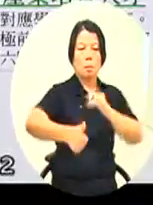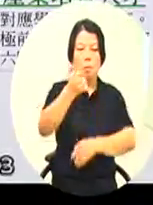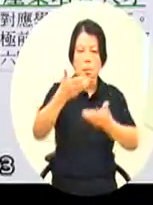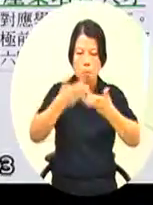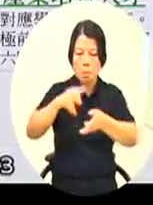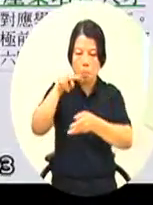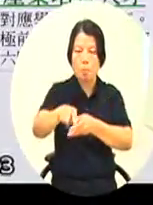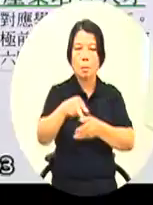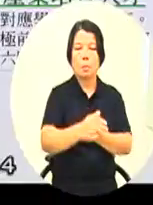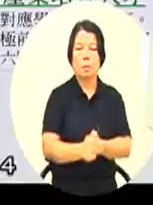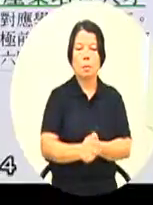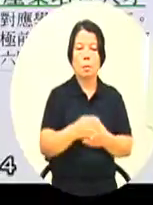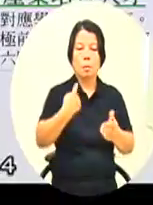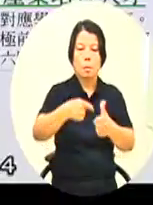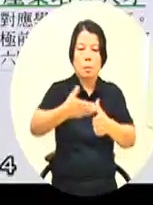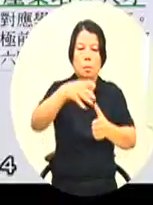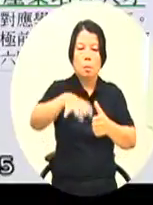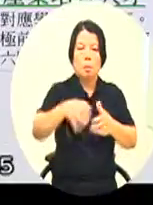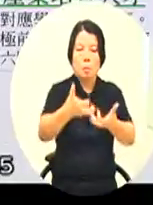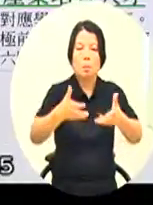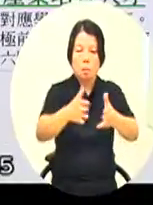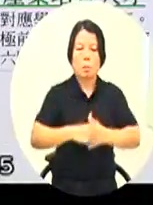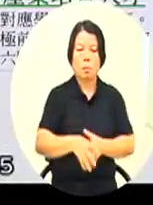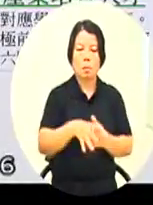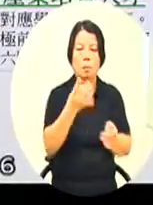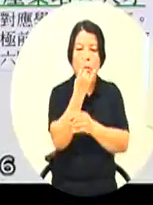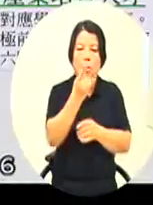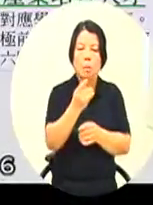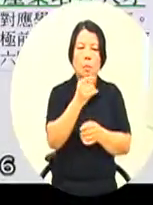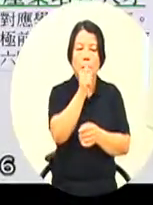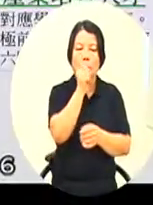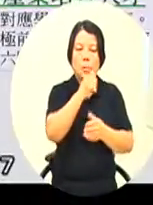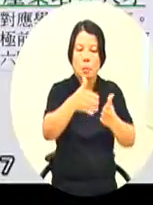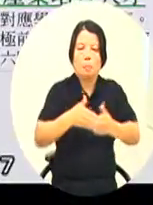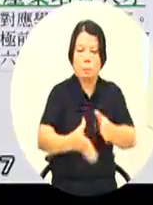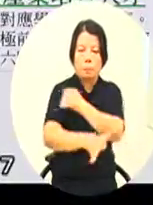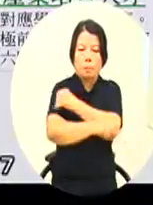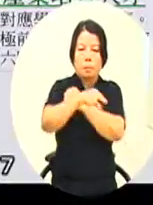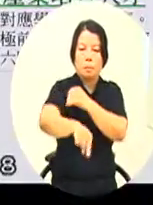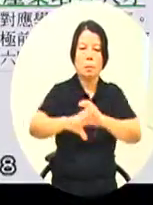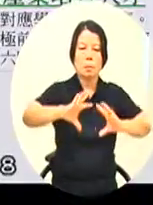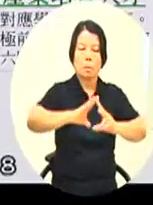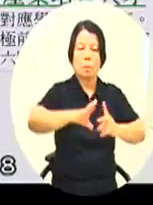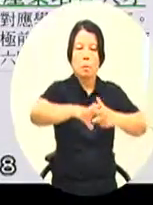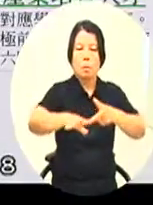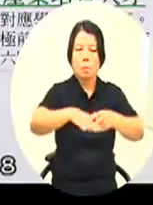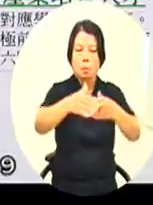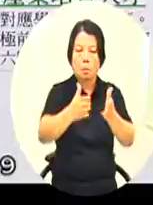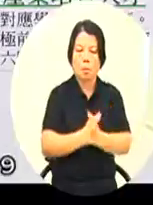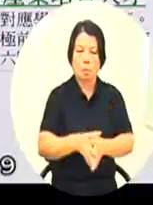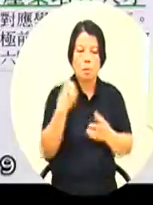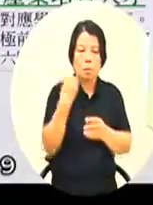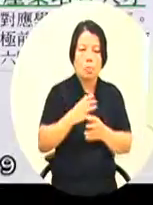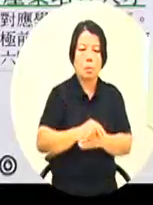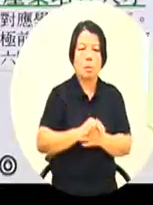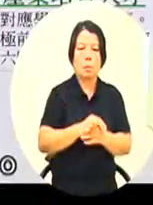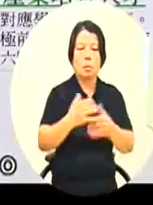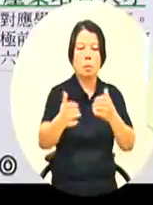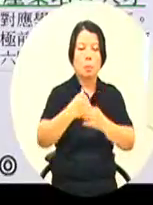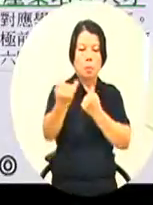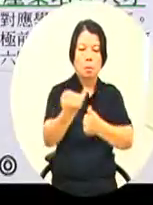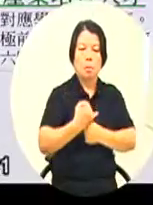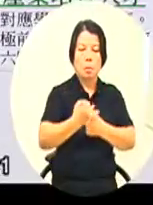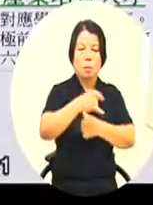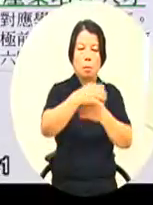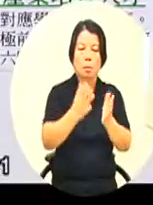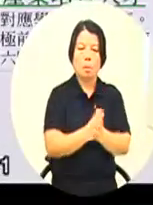讲，我们最重要的其实就是在语言扎根，所以在国小开始就要进行新住民语言的教材还有师